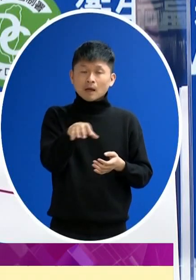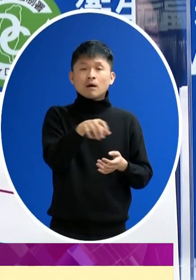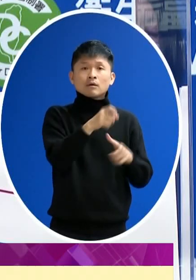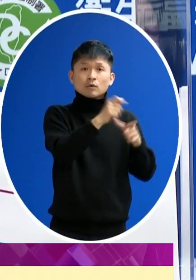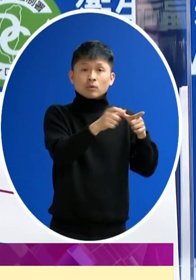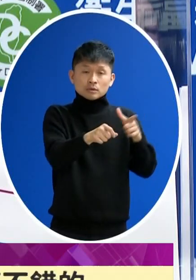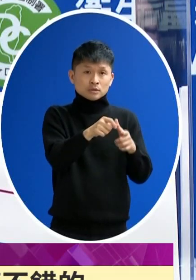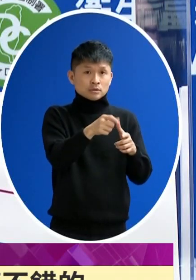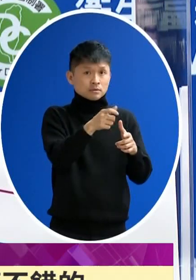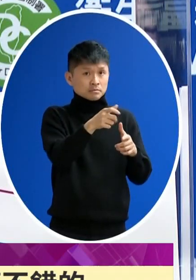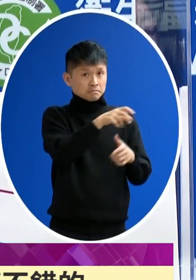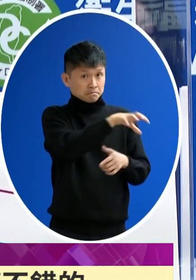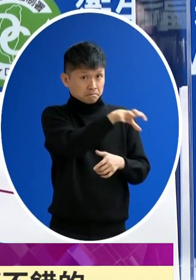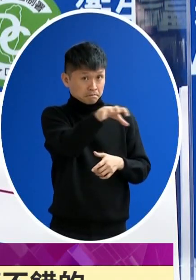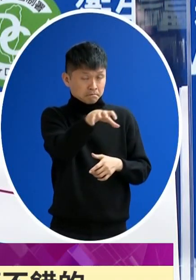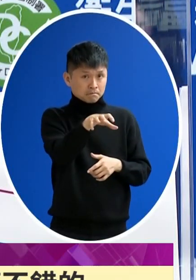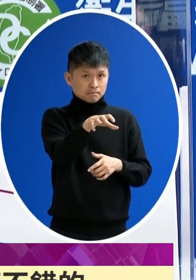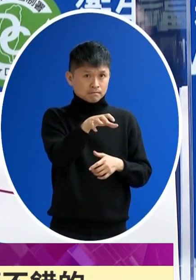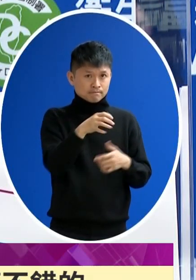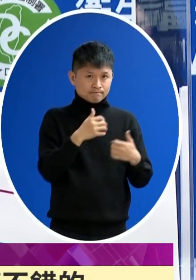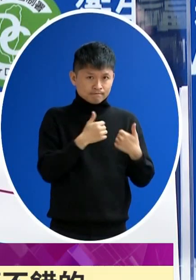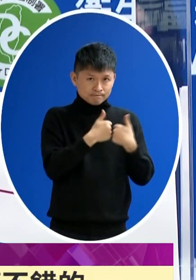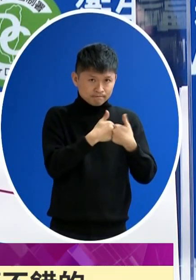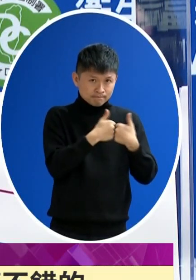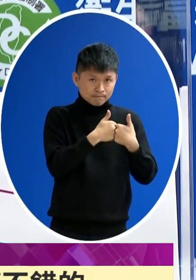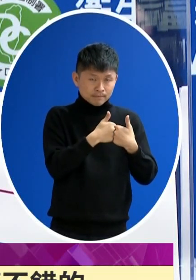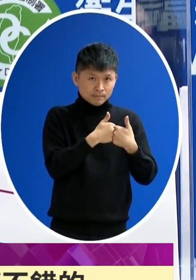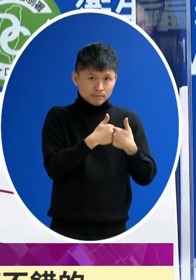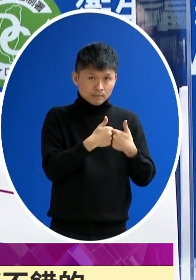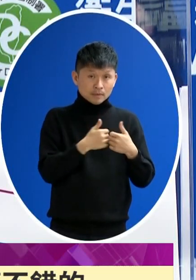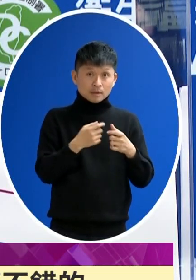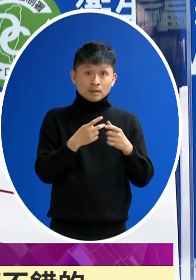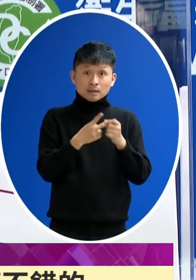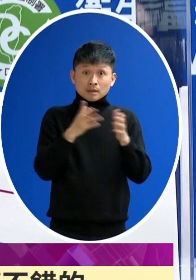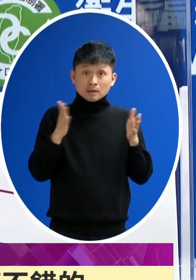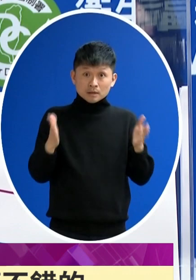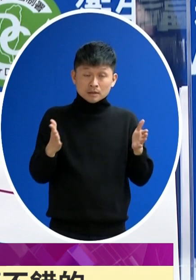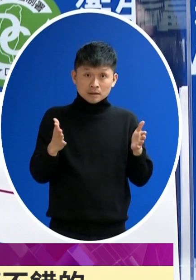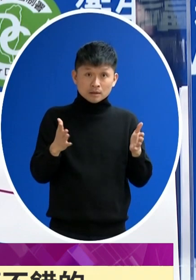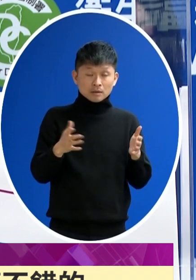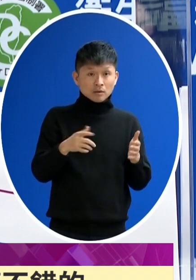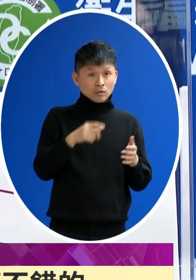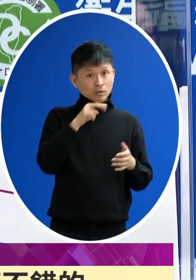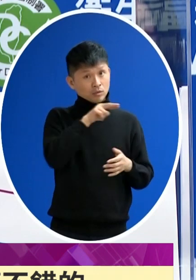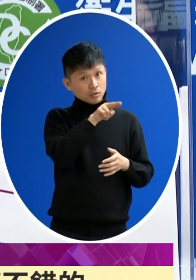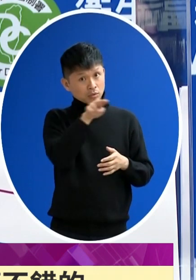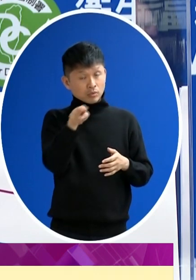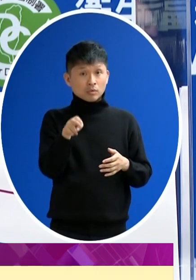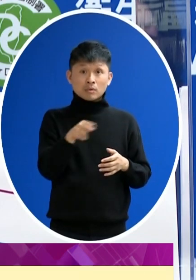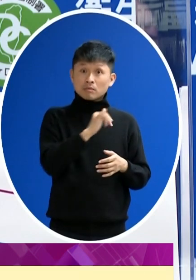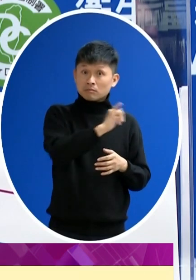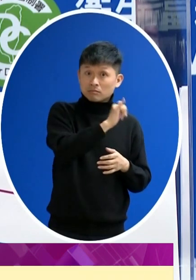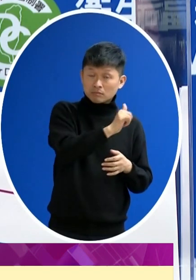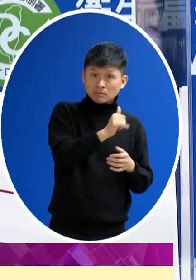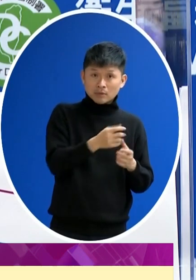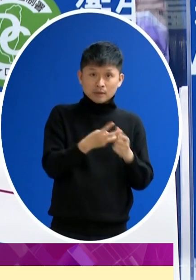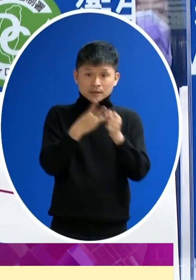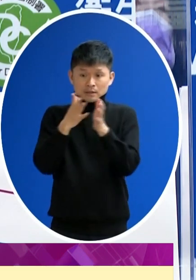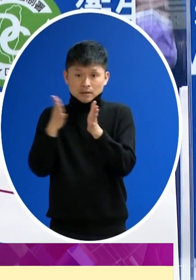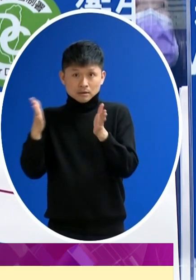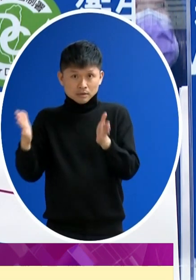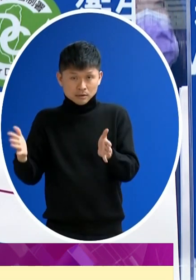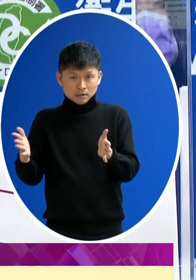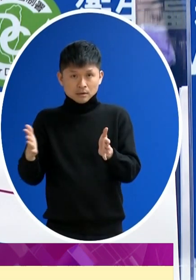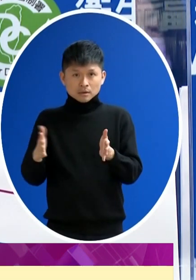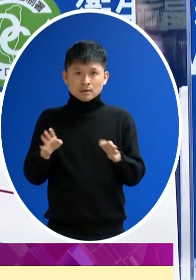几乎这个哈开始进入到以前在二期后看起来数目都蛮不错的，开始进到三期，其实我们就是陆陆